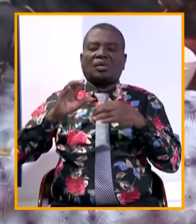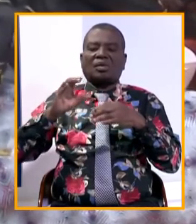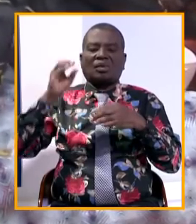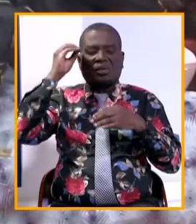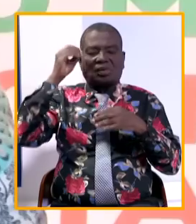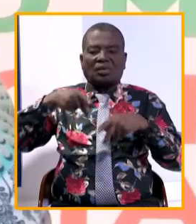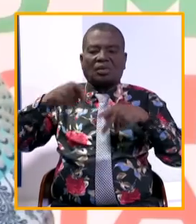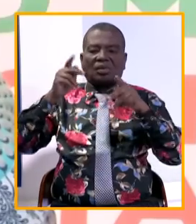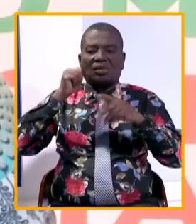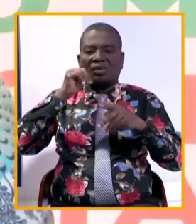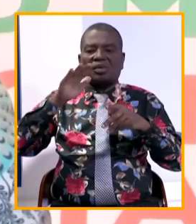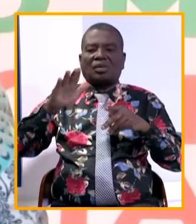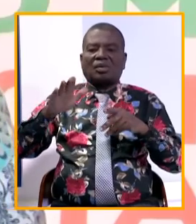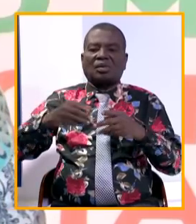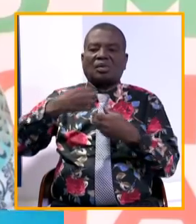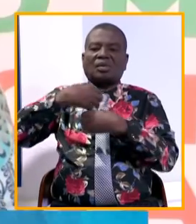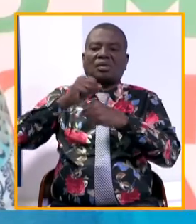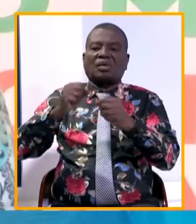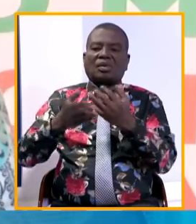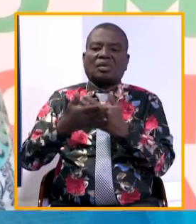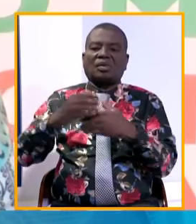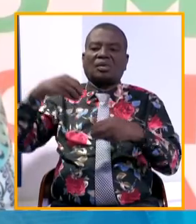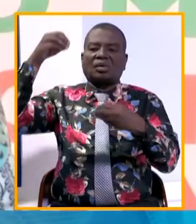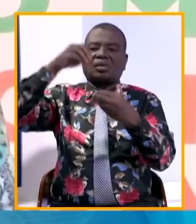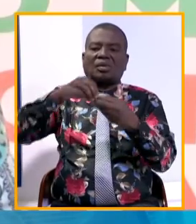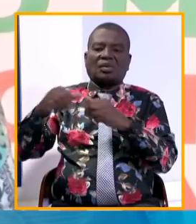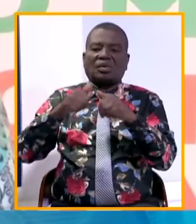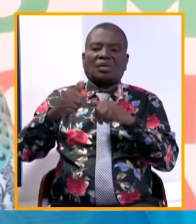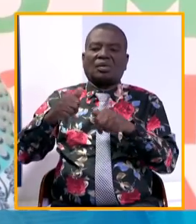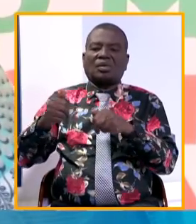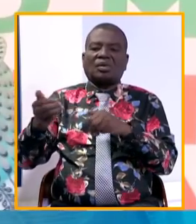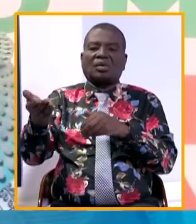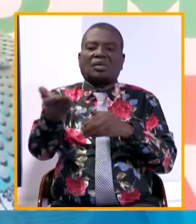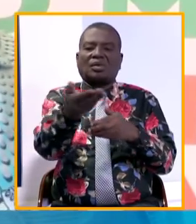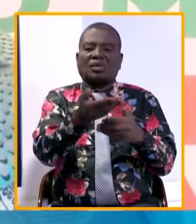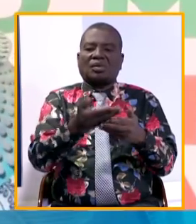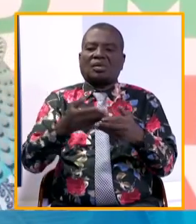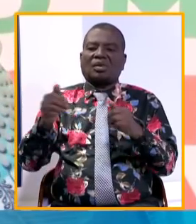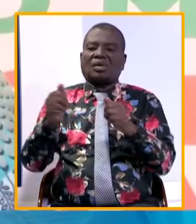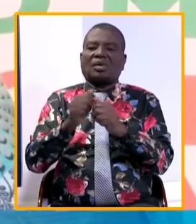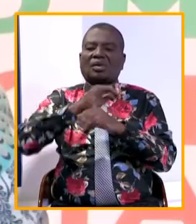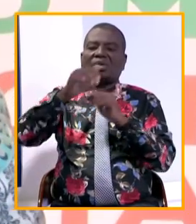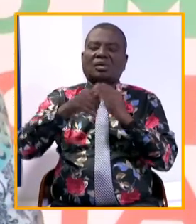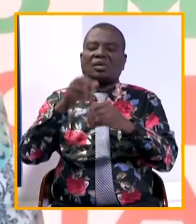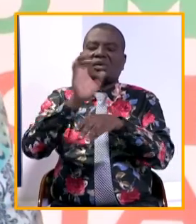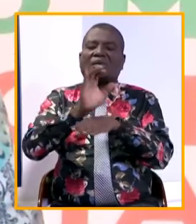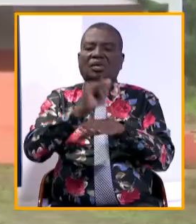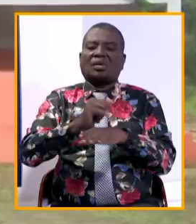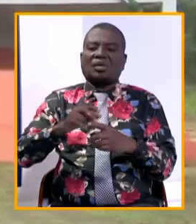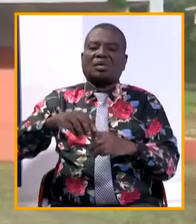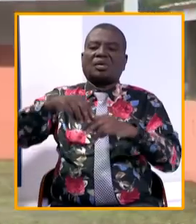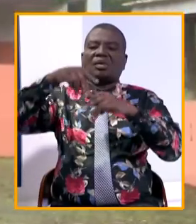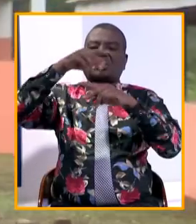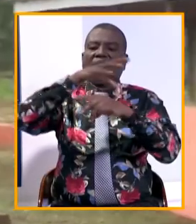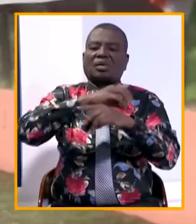aux femmes de créer ou de renforcer des activités génératrices de revenus à travers toute la Côte d'Ivoire et en